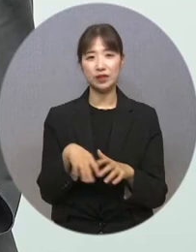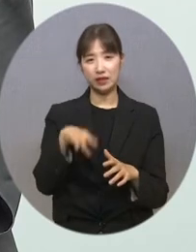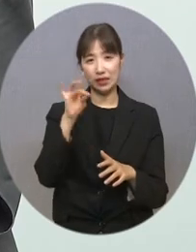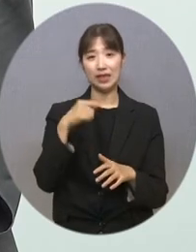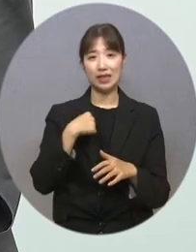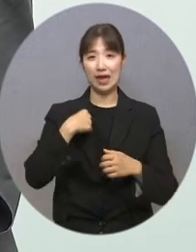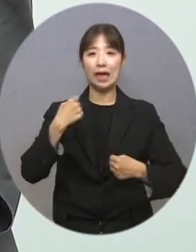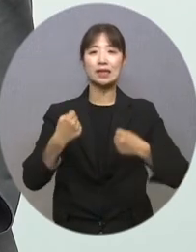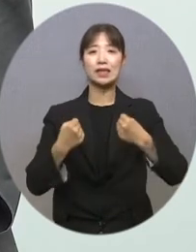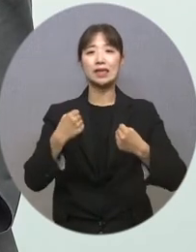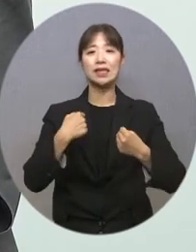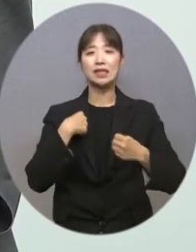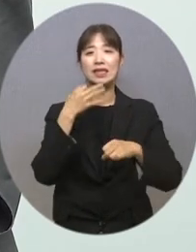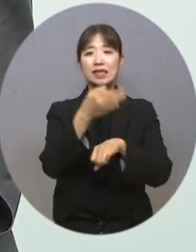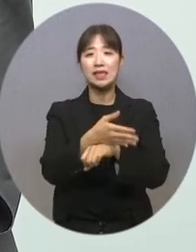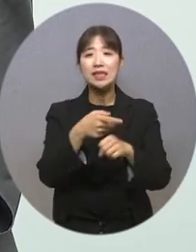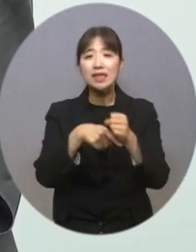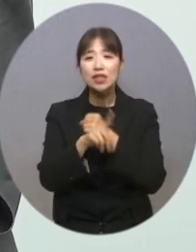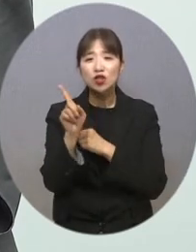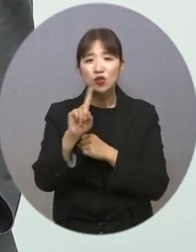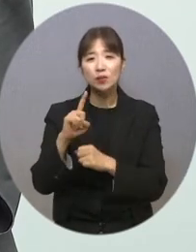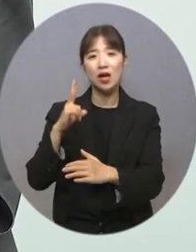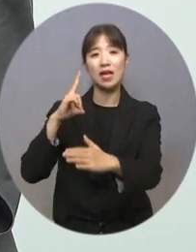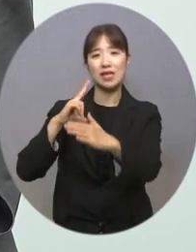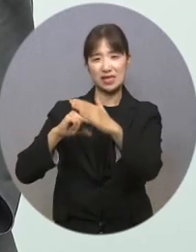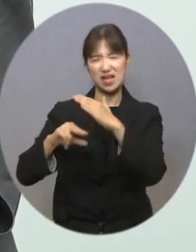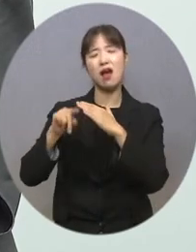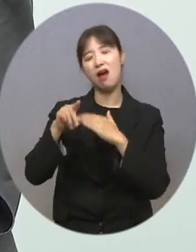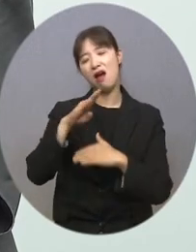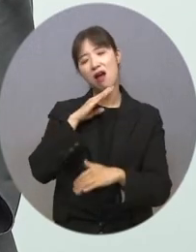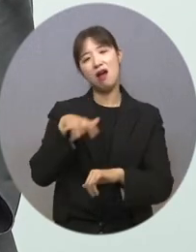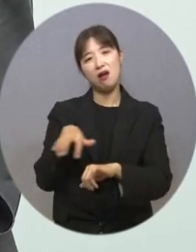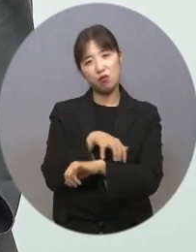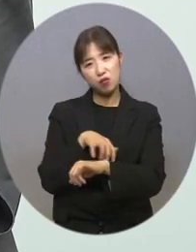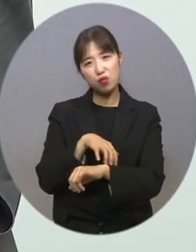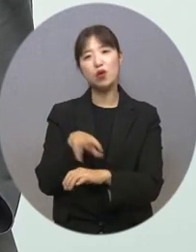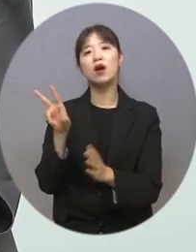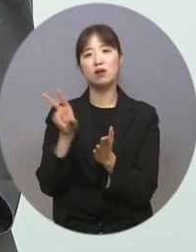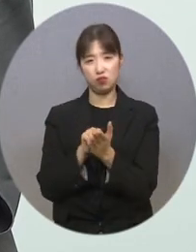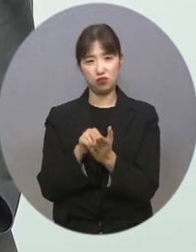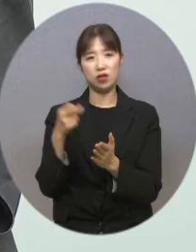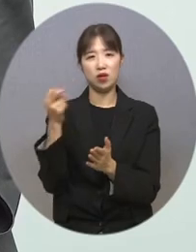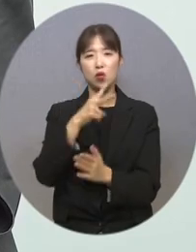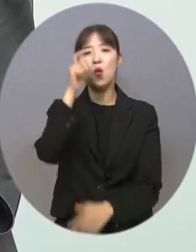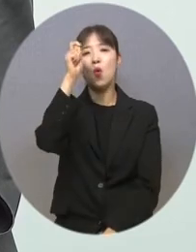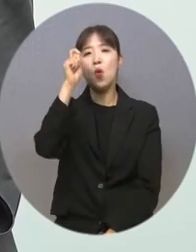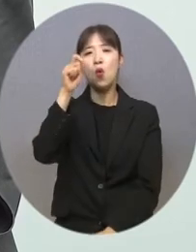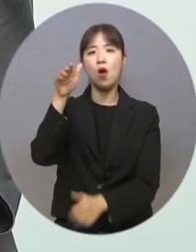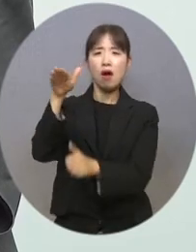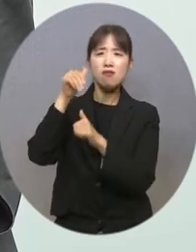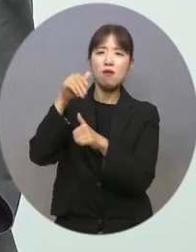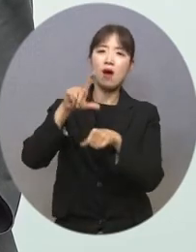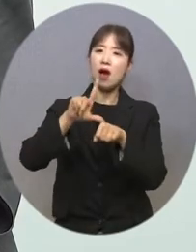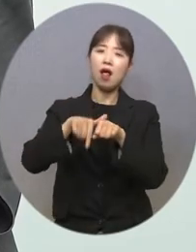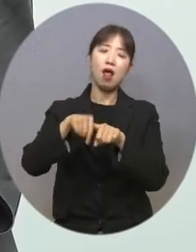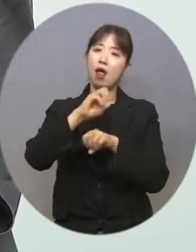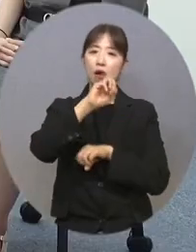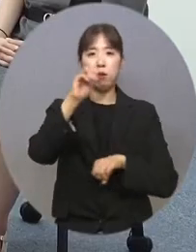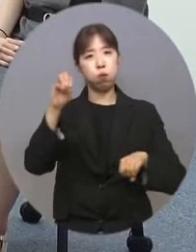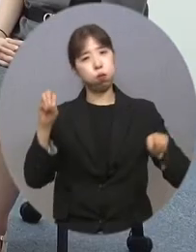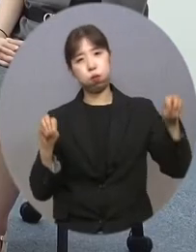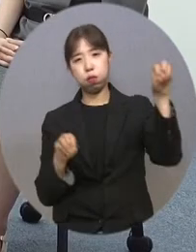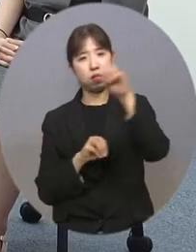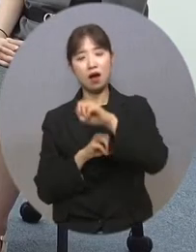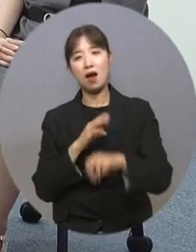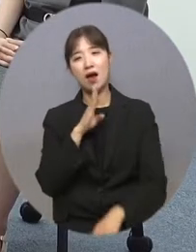차례 사게 된 이유가 뇌는 지하철 그런 문제들이 랑 4 그 콜택시 기다리는 시간이 너무 길어 가지고